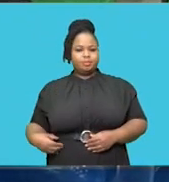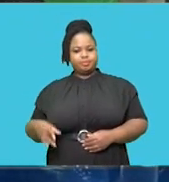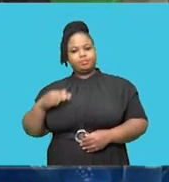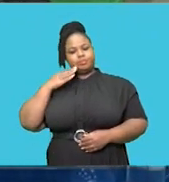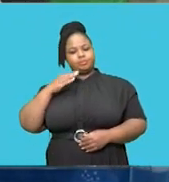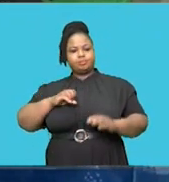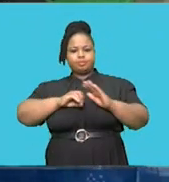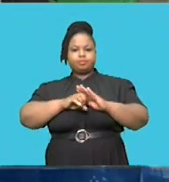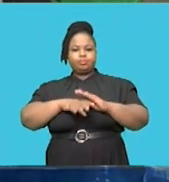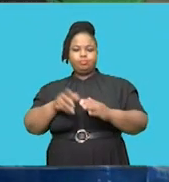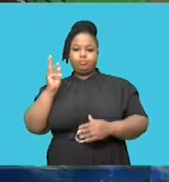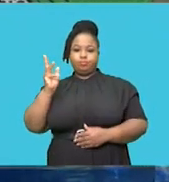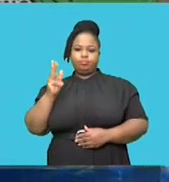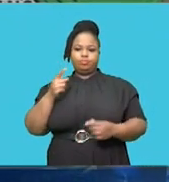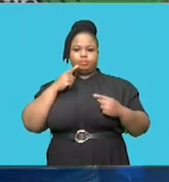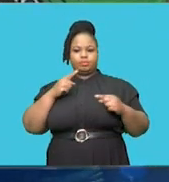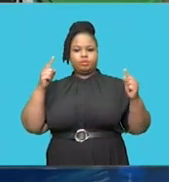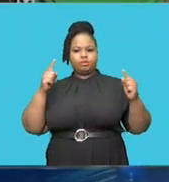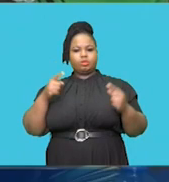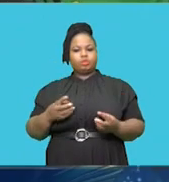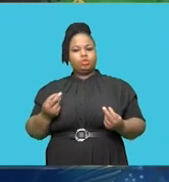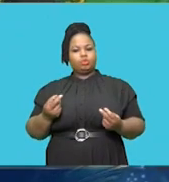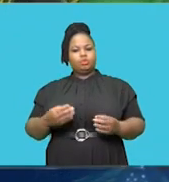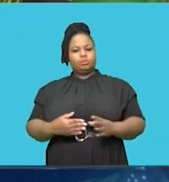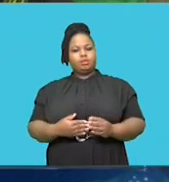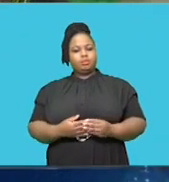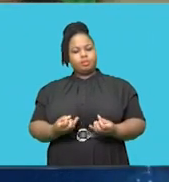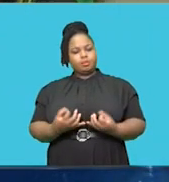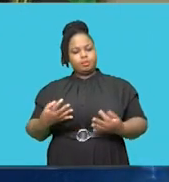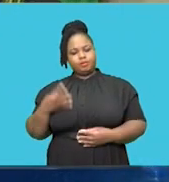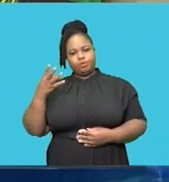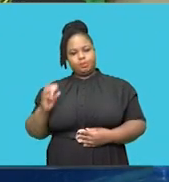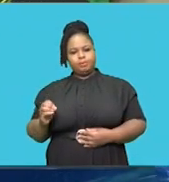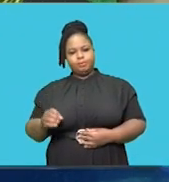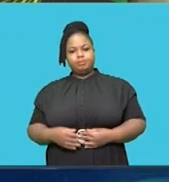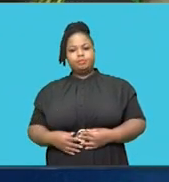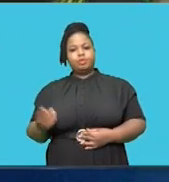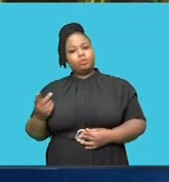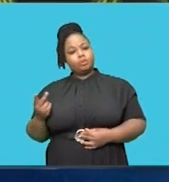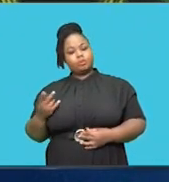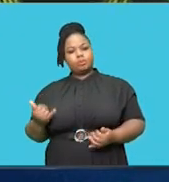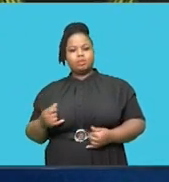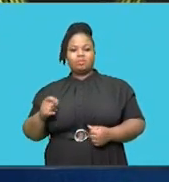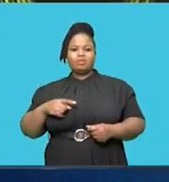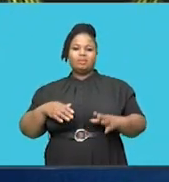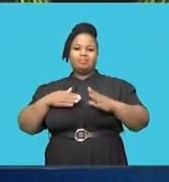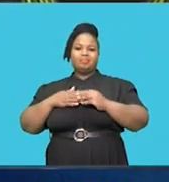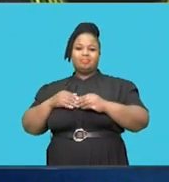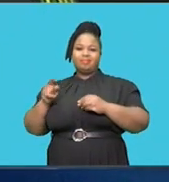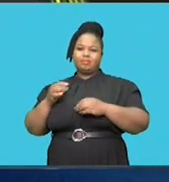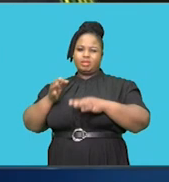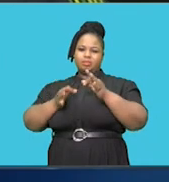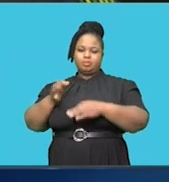lale ndibano kubhengezwe amalungu amatsha angamashumi amane. Nayinxalenye yamalungu ekuchazwe ukuba